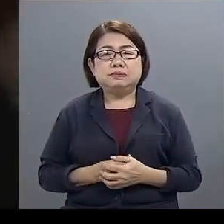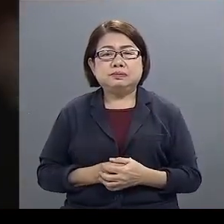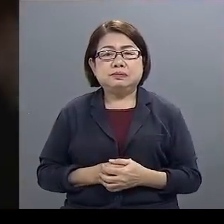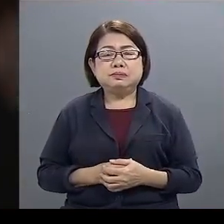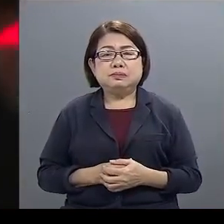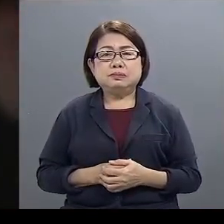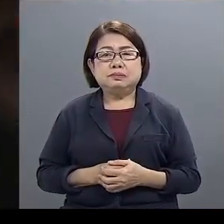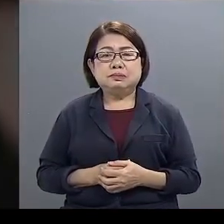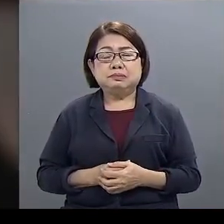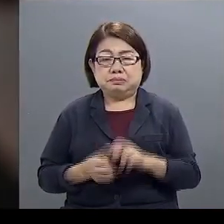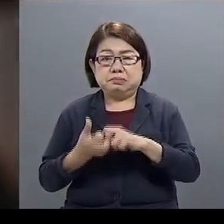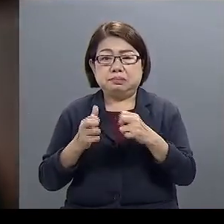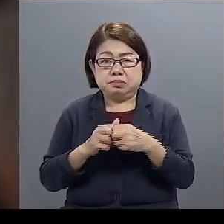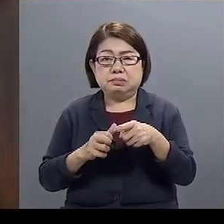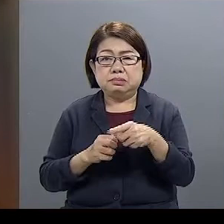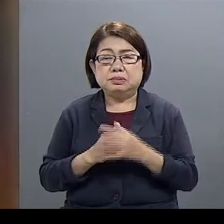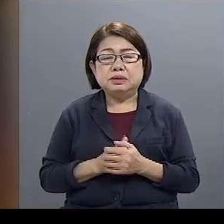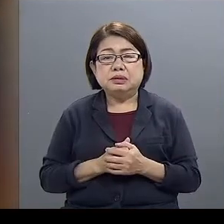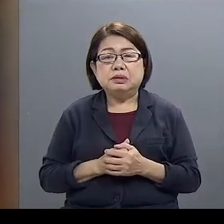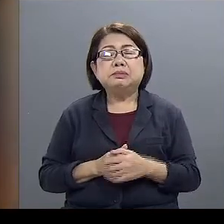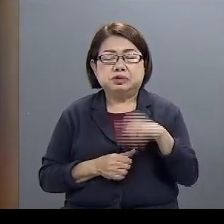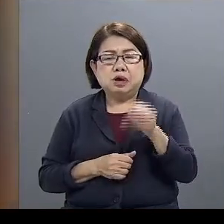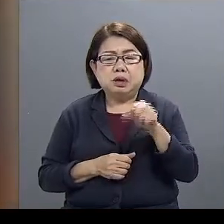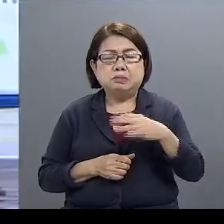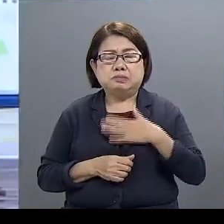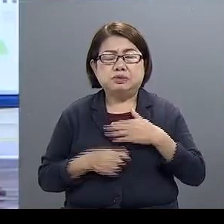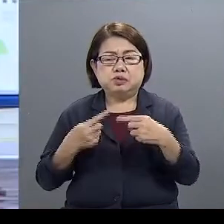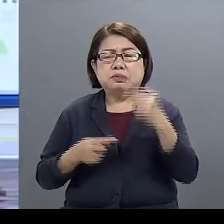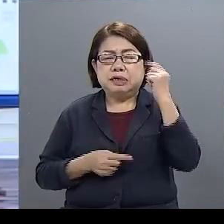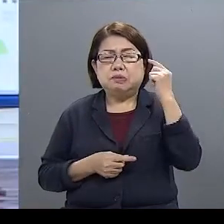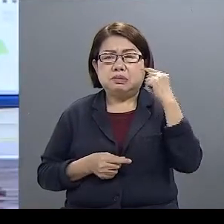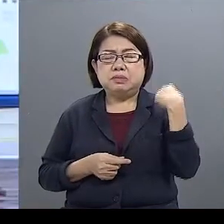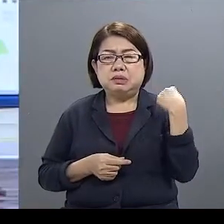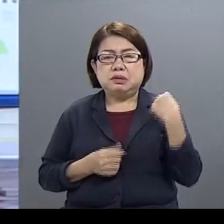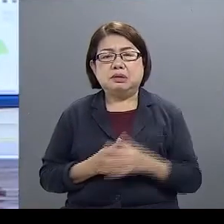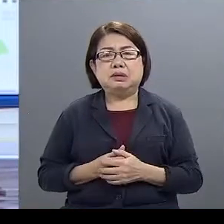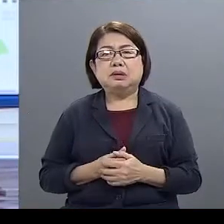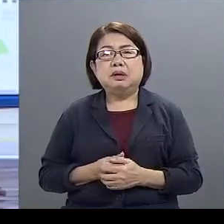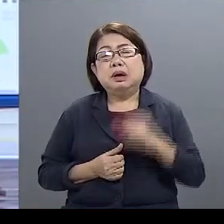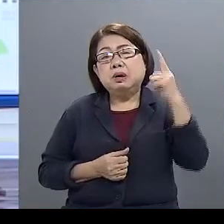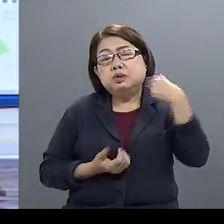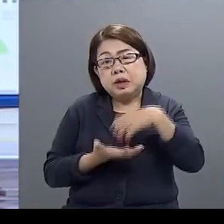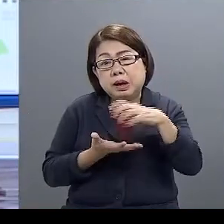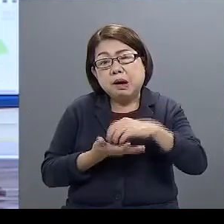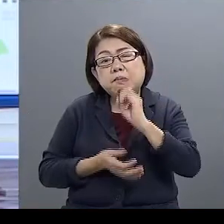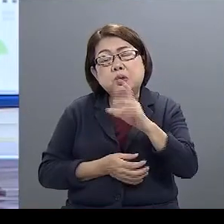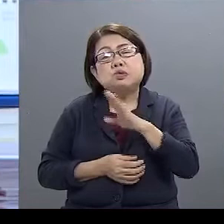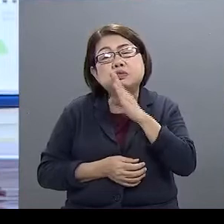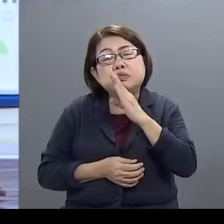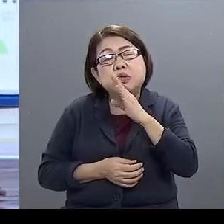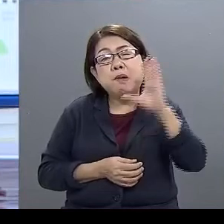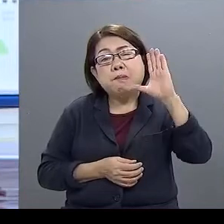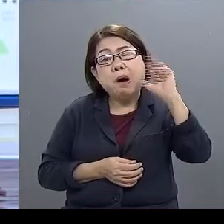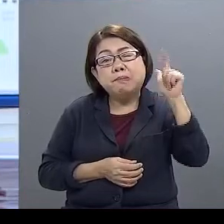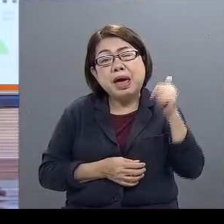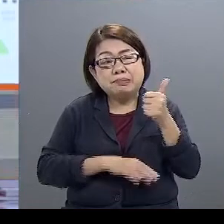พิ่ม คิดว่ามีนะ ในกรณีที่ผู้ปกครองหรือว่าหัวหน้าครอบครัวนะคะประสบปัญหาความ